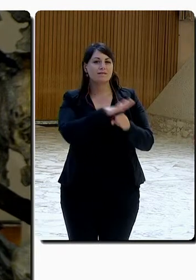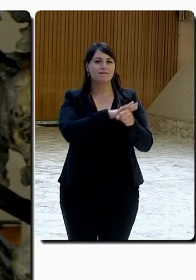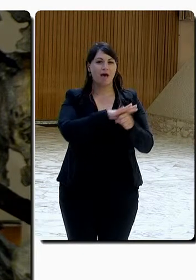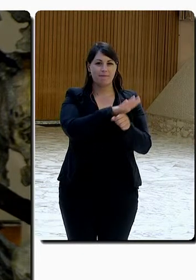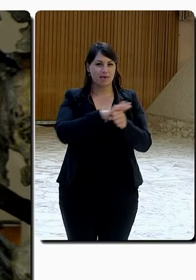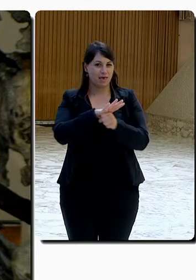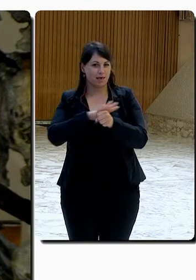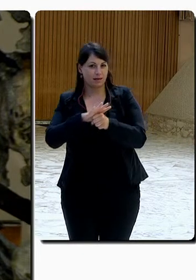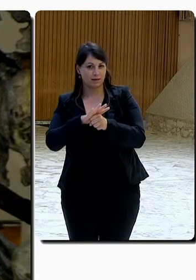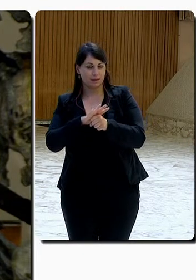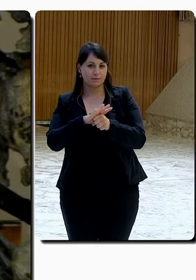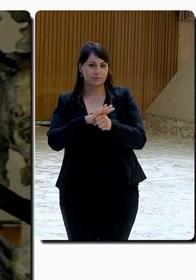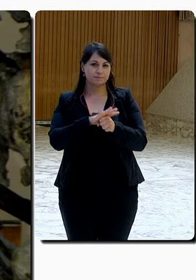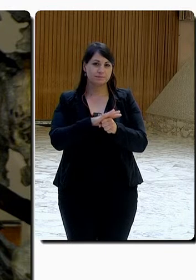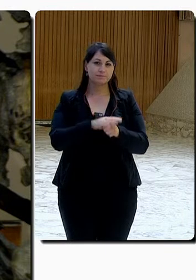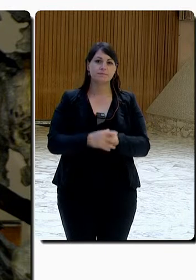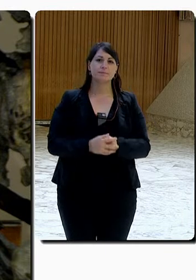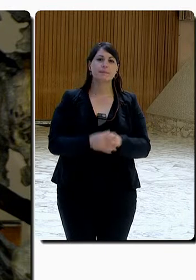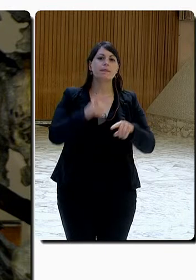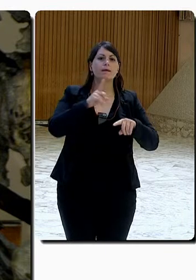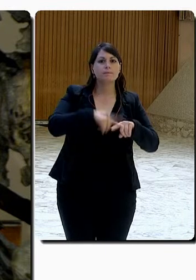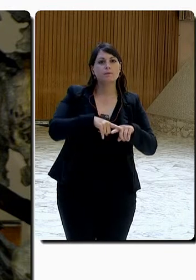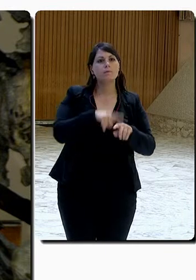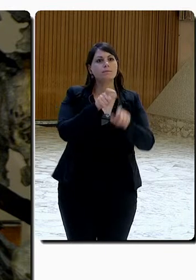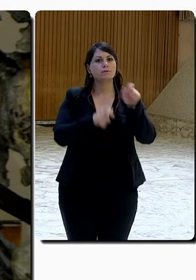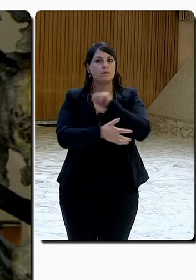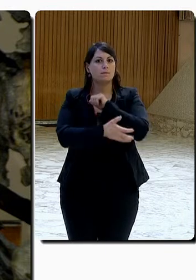e della mensa dei poveri della parrocchia.